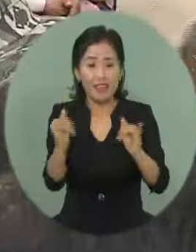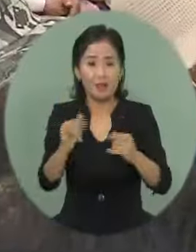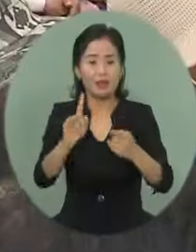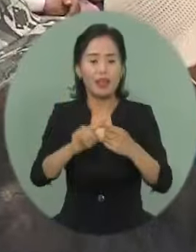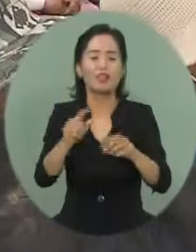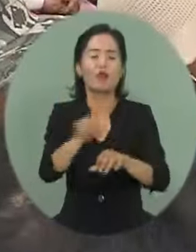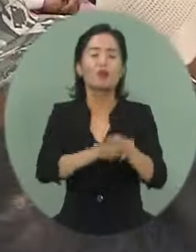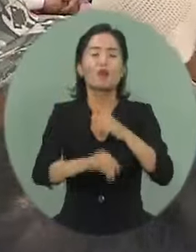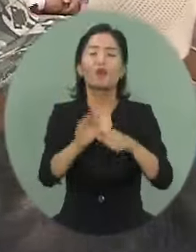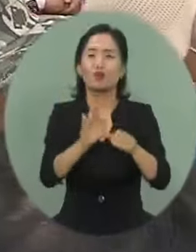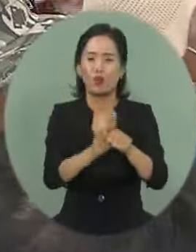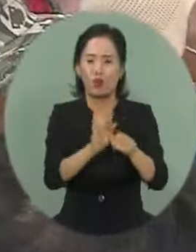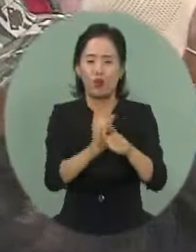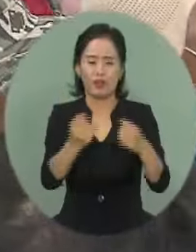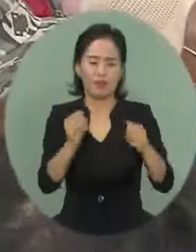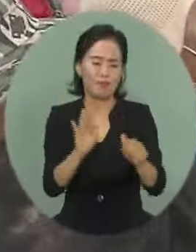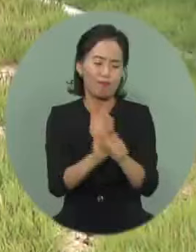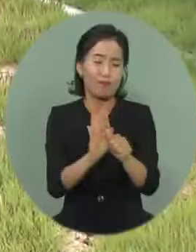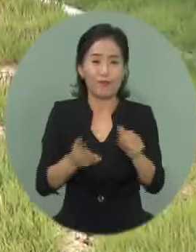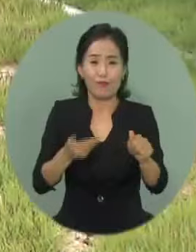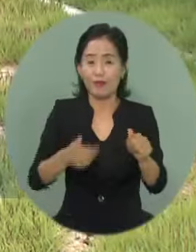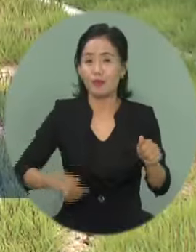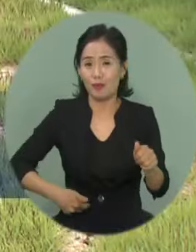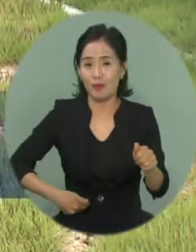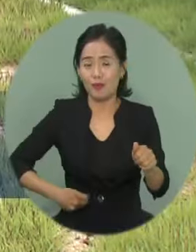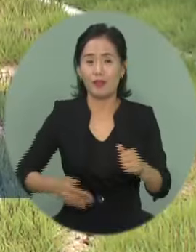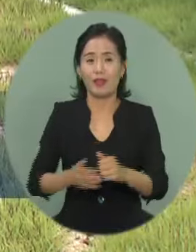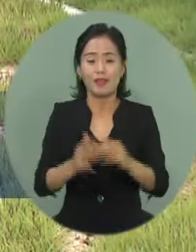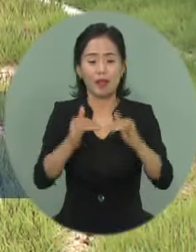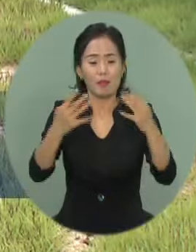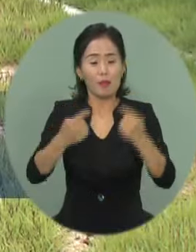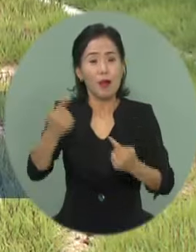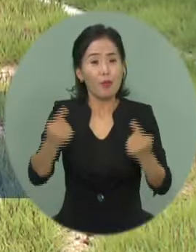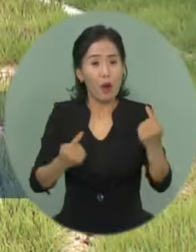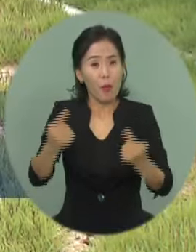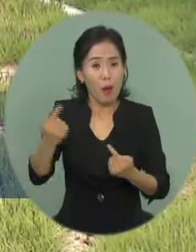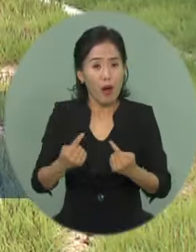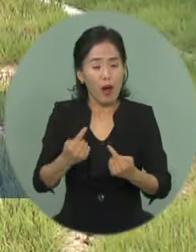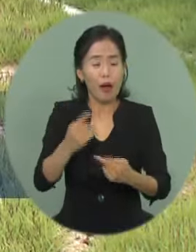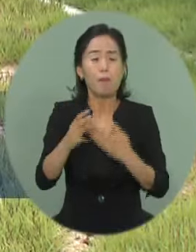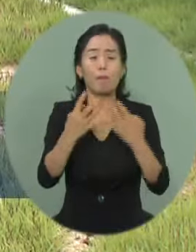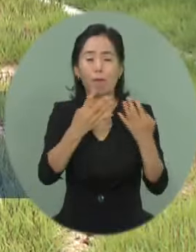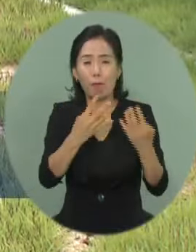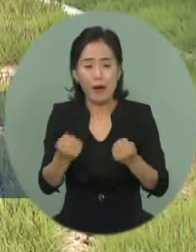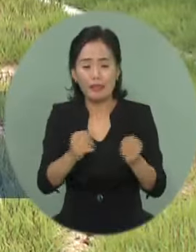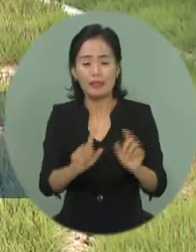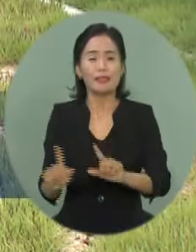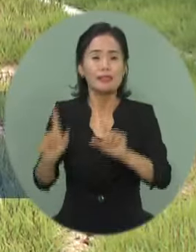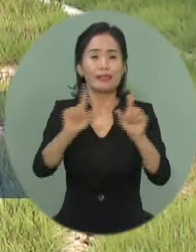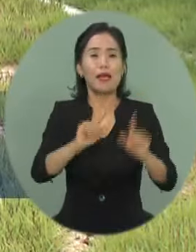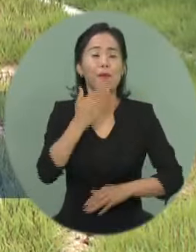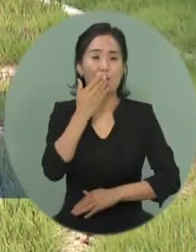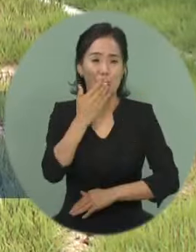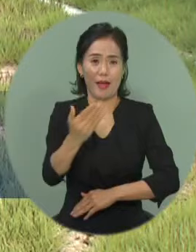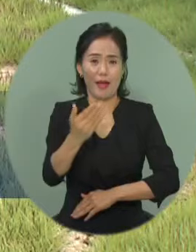지원과 상생, 협력이 필요합니다. 사람들이 많이 오면은 많이 살 수